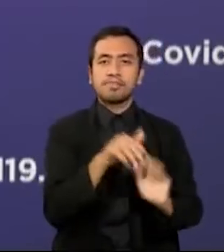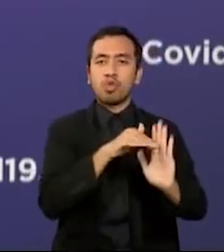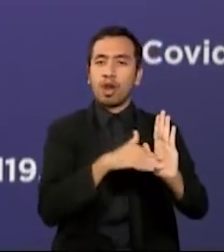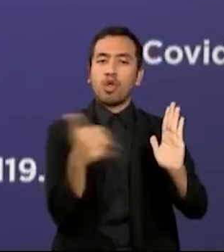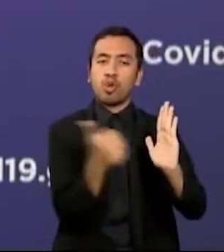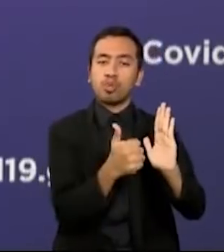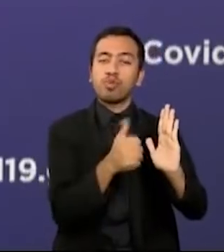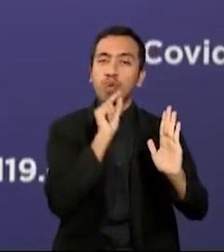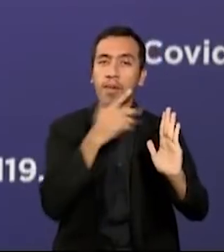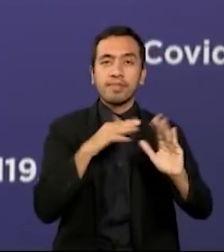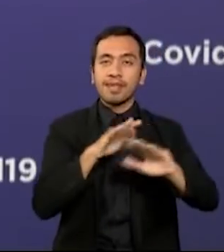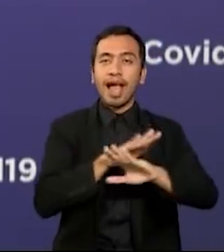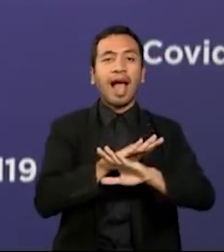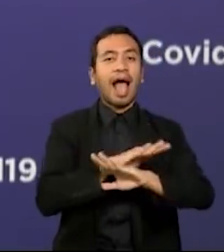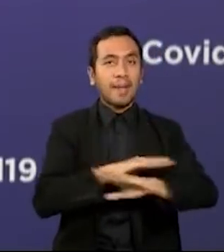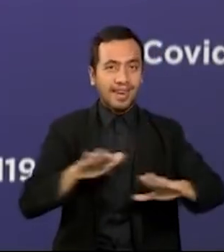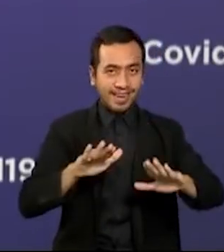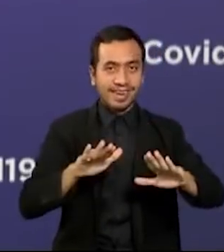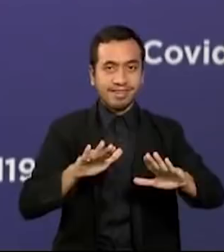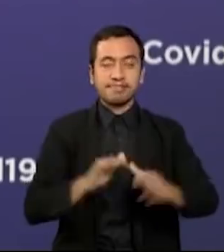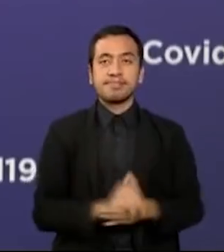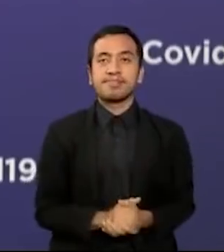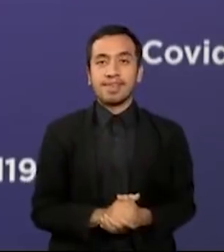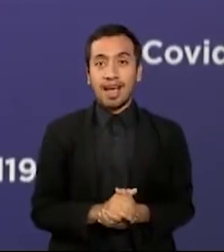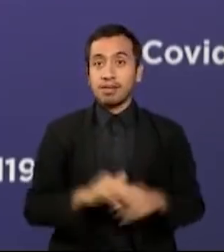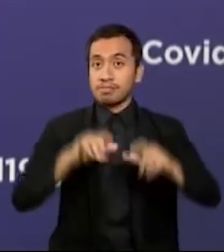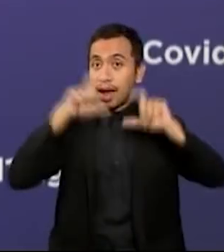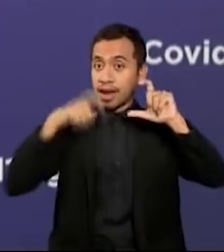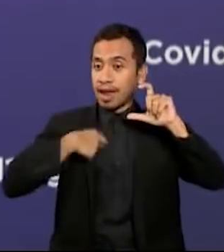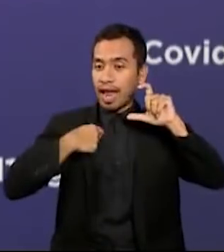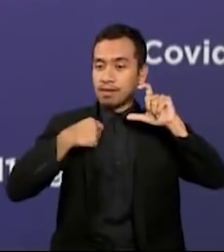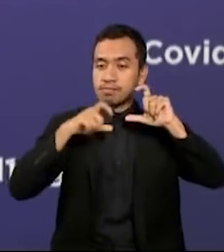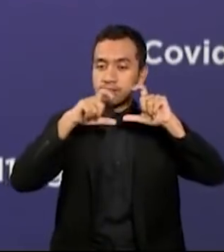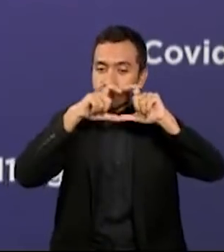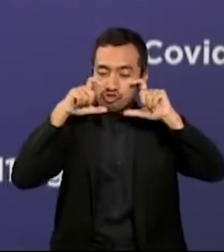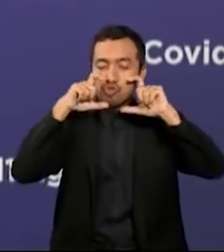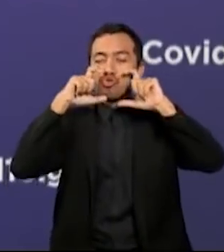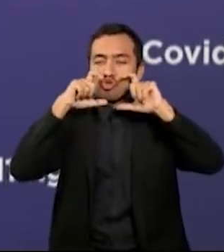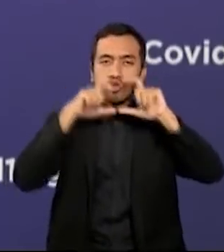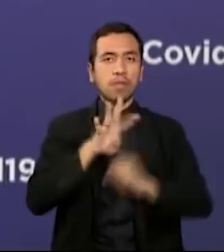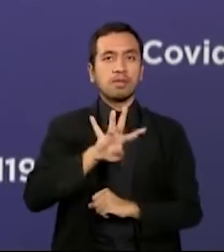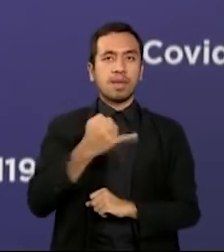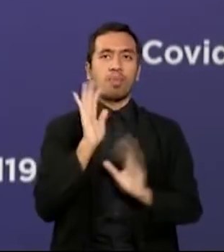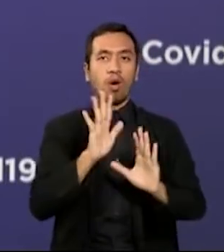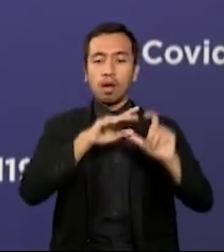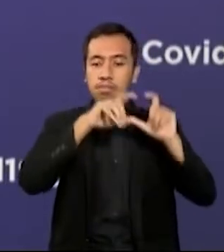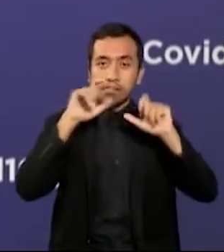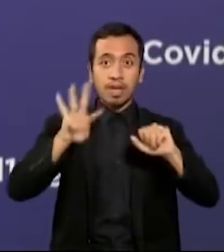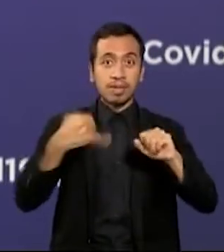kali. Penggunaan masker disarankan maksimal hanya 4 jam dan harus diganti dengan yang baru atau yang